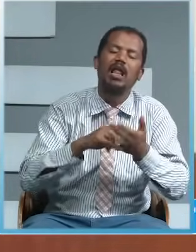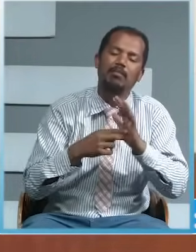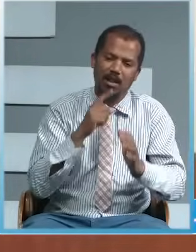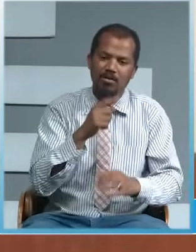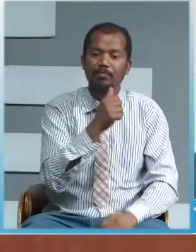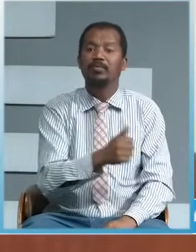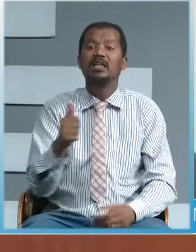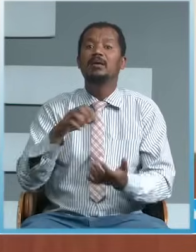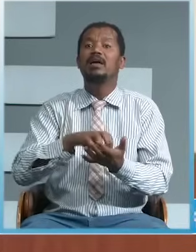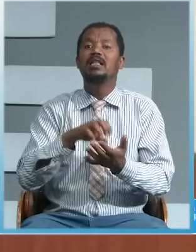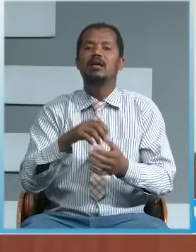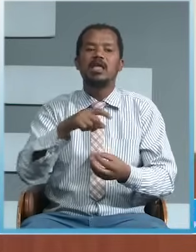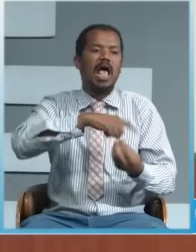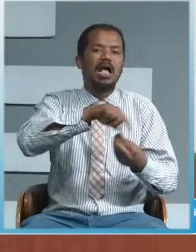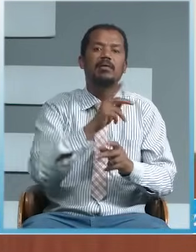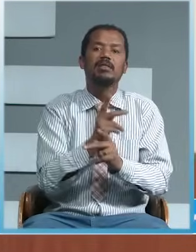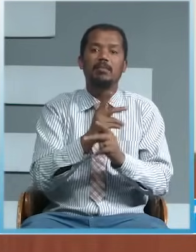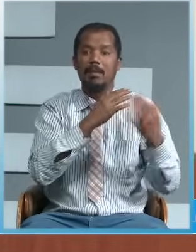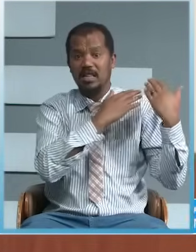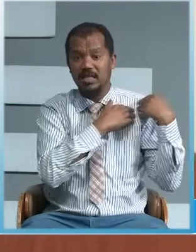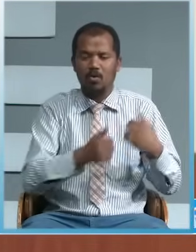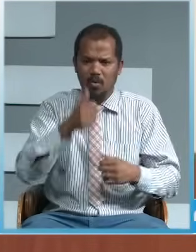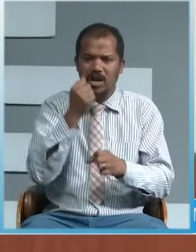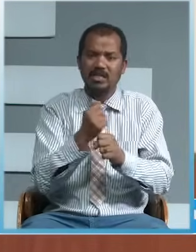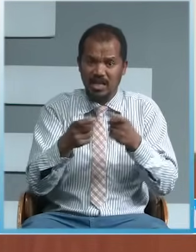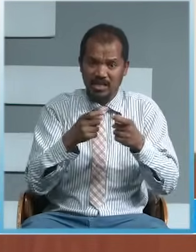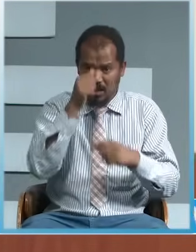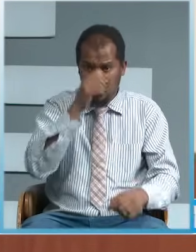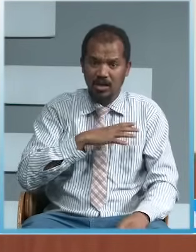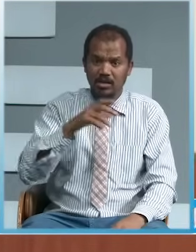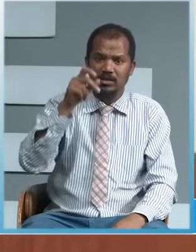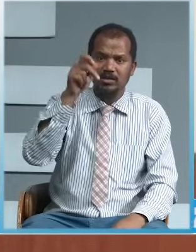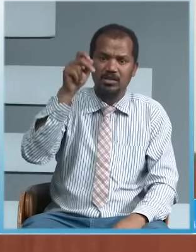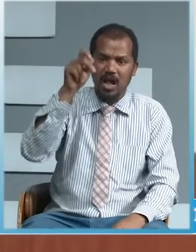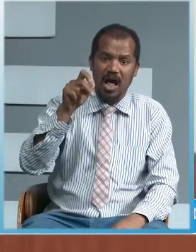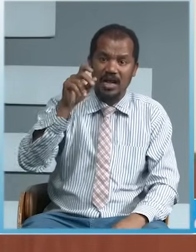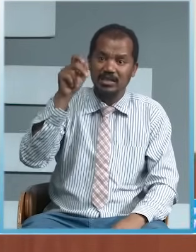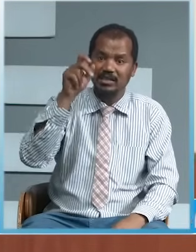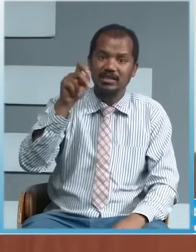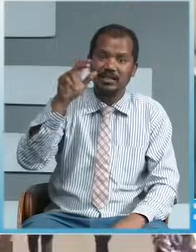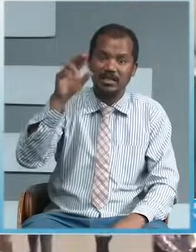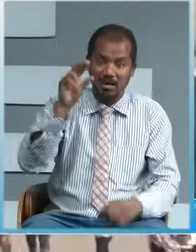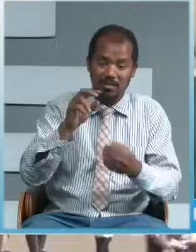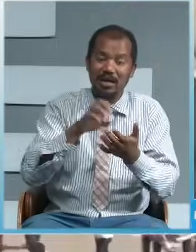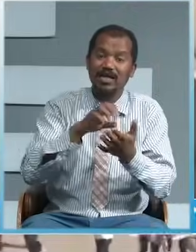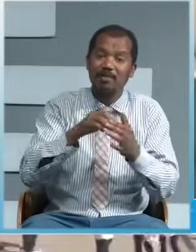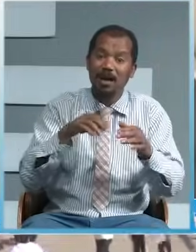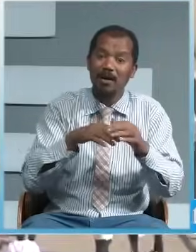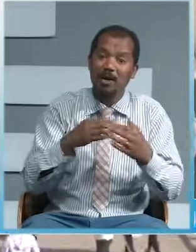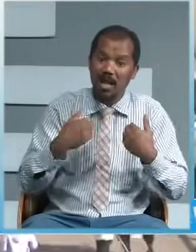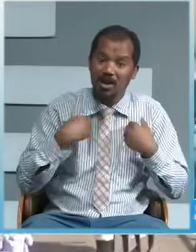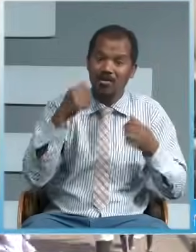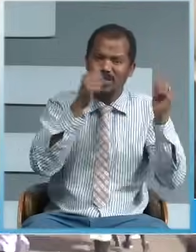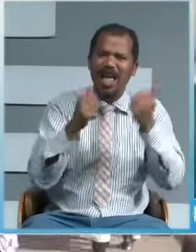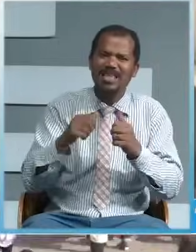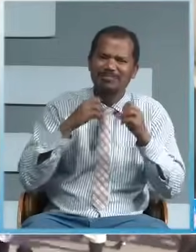ማለት ነው። የአዲስ አበባ ከተማ የአካባቢ ጥበቃ ባለስልጣን ዋና ስራ አስኪያጅ አቶ ድዳ ድሪባ በበኩላቸው በከተማ ደረጃ ላለው